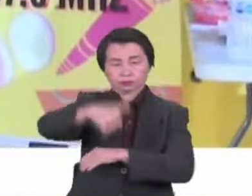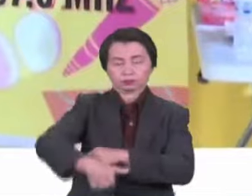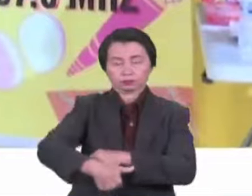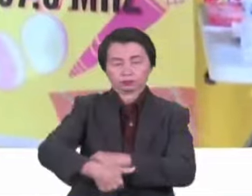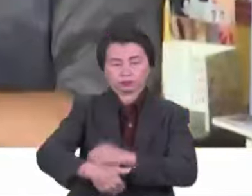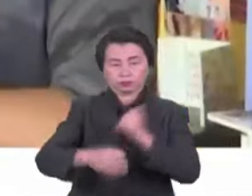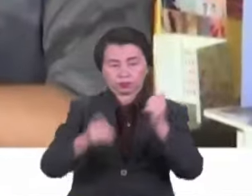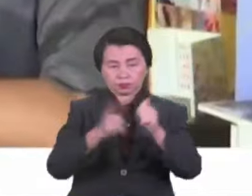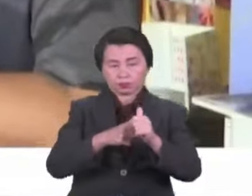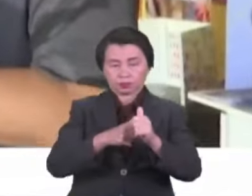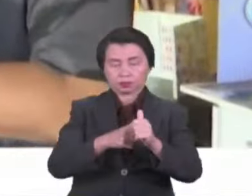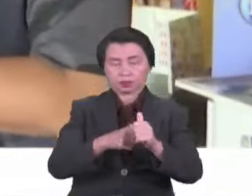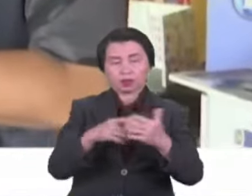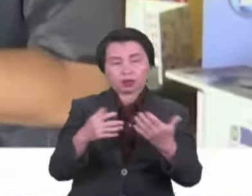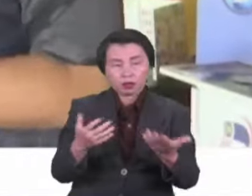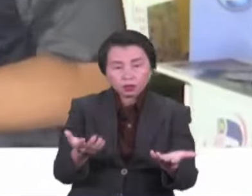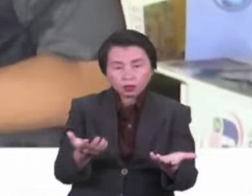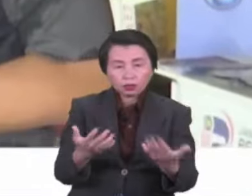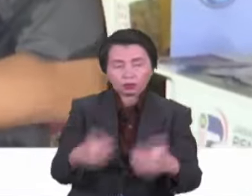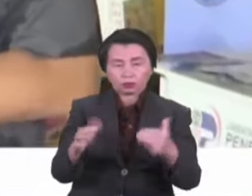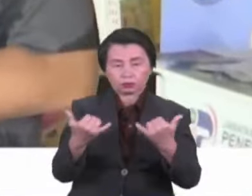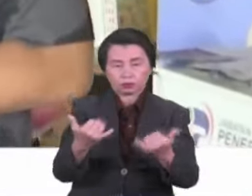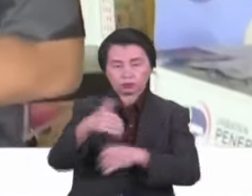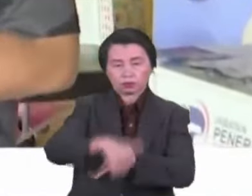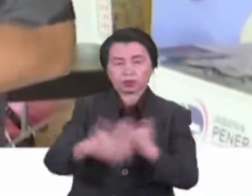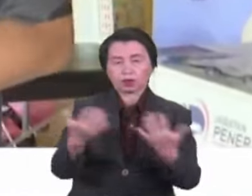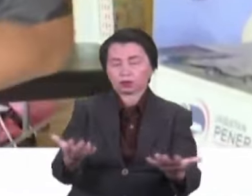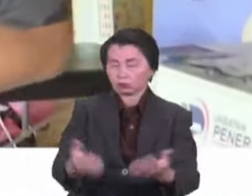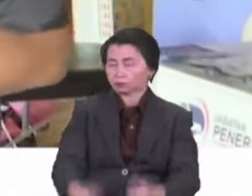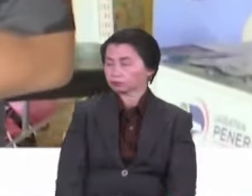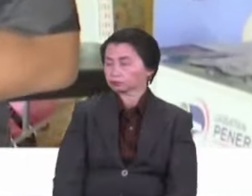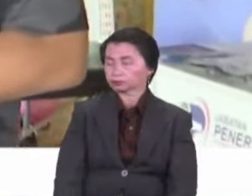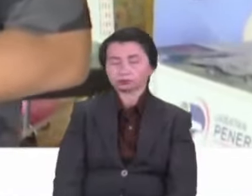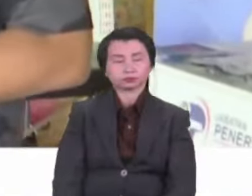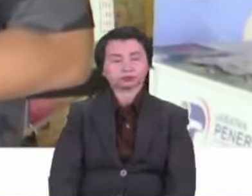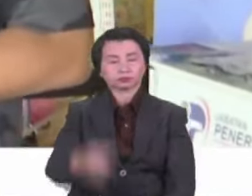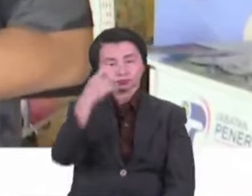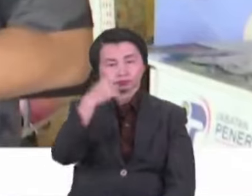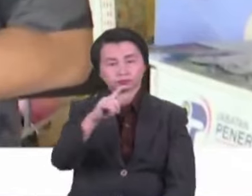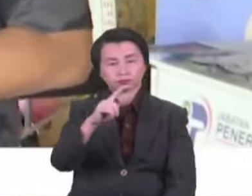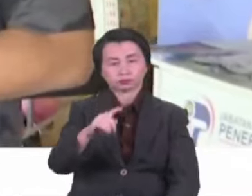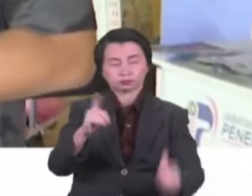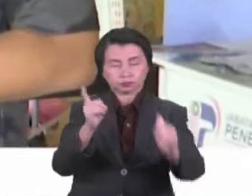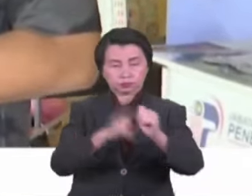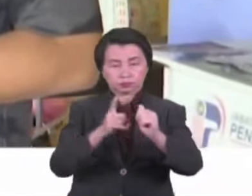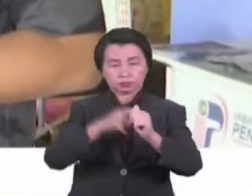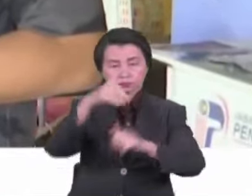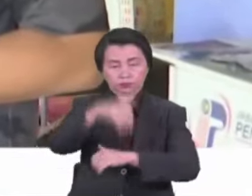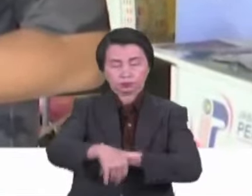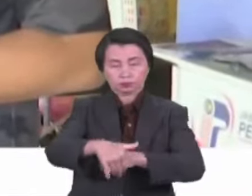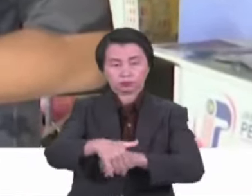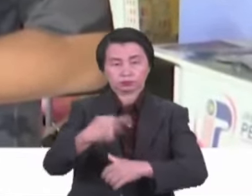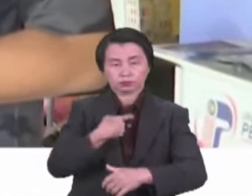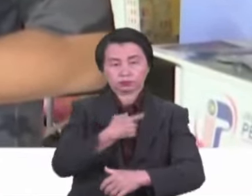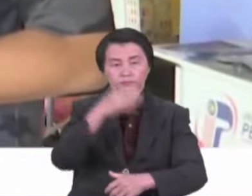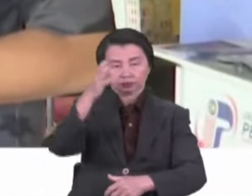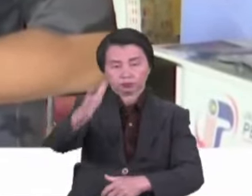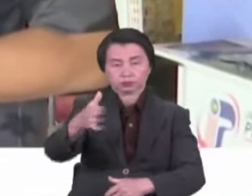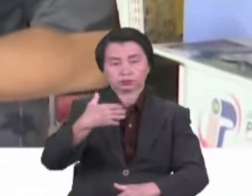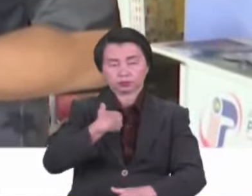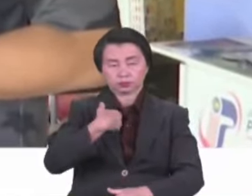ini. So bagaimana pula acara yang berlangsung pada malam ini? Baik, untuk acara kemuncak pada malam ini, kita akan